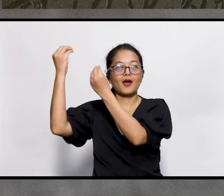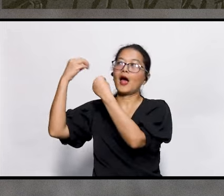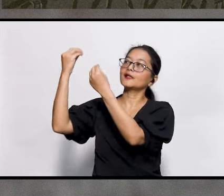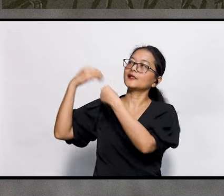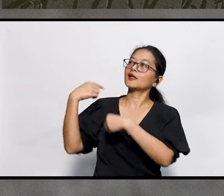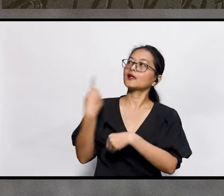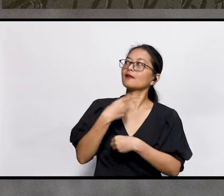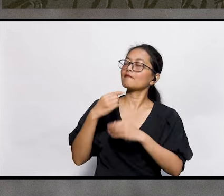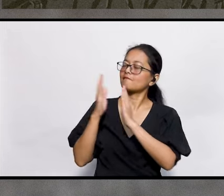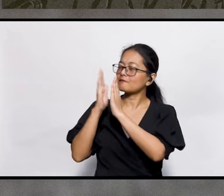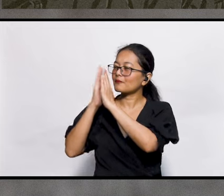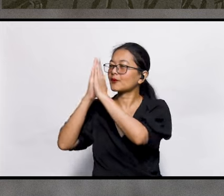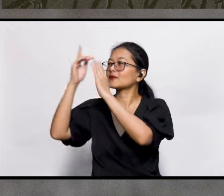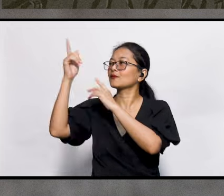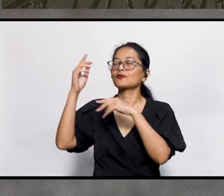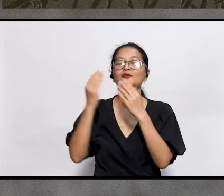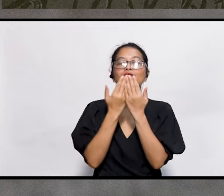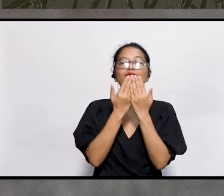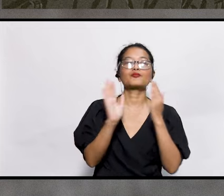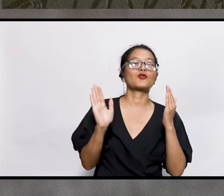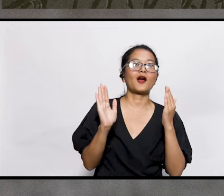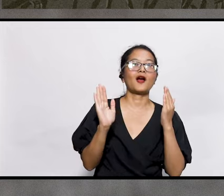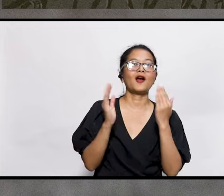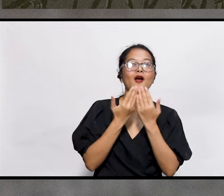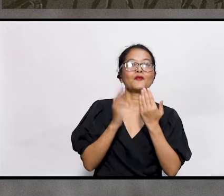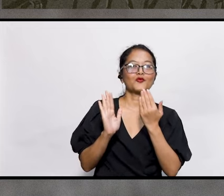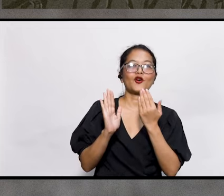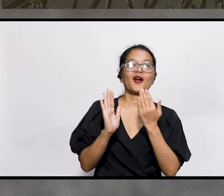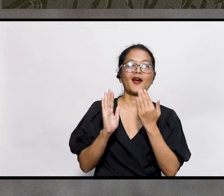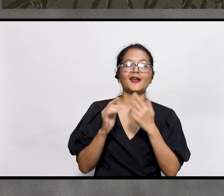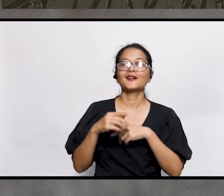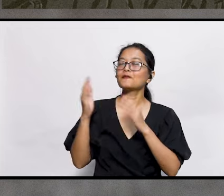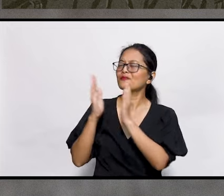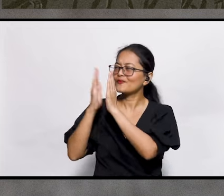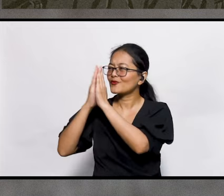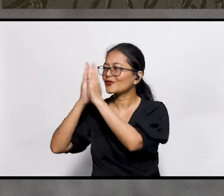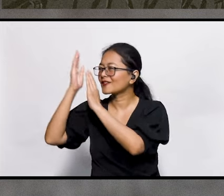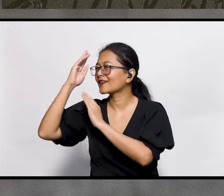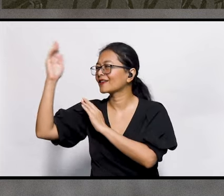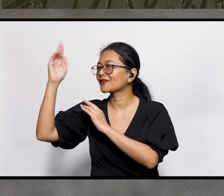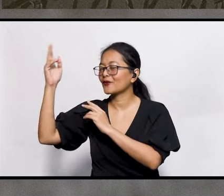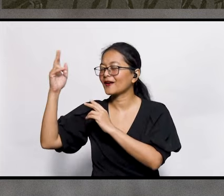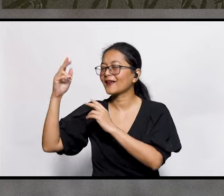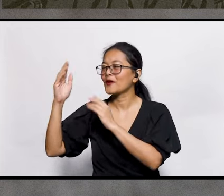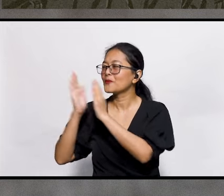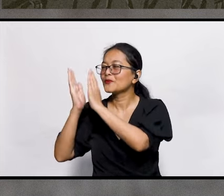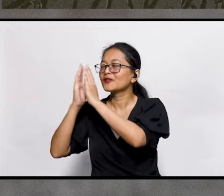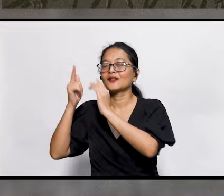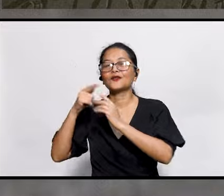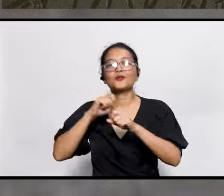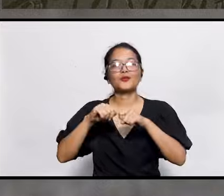bisa membuka setiap pintu-pintu gerbang yang ada di dalam perjalanan Anda